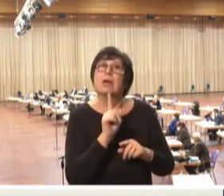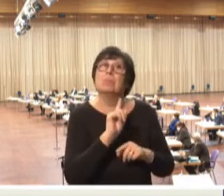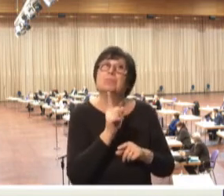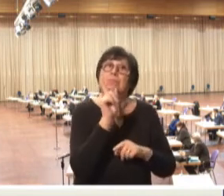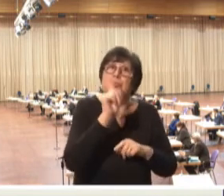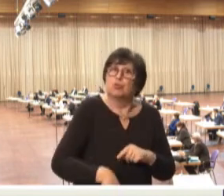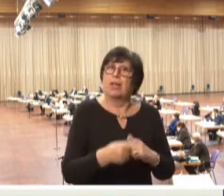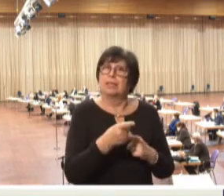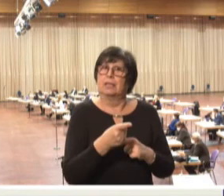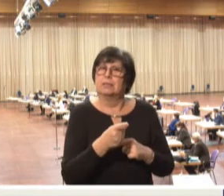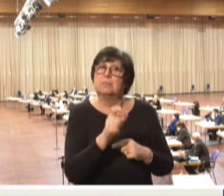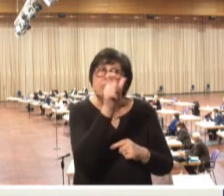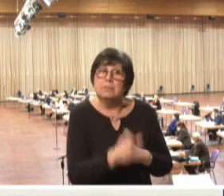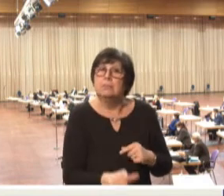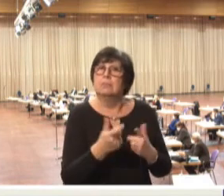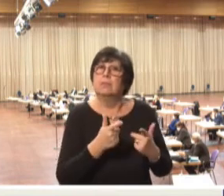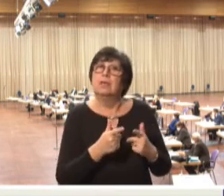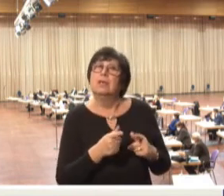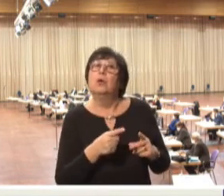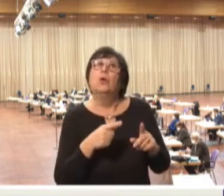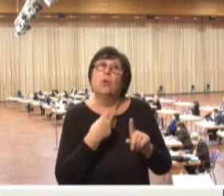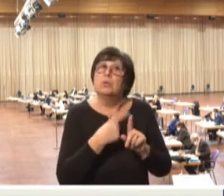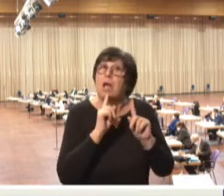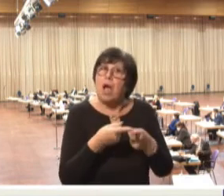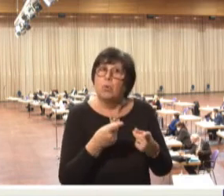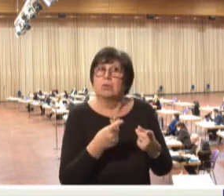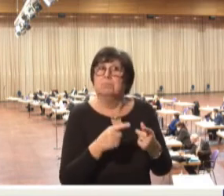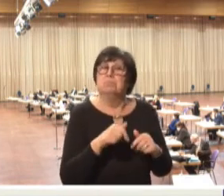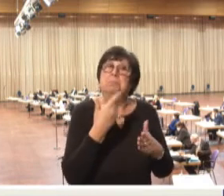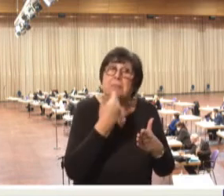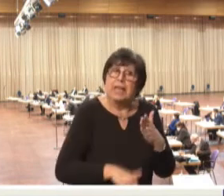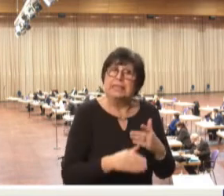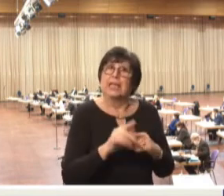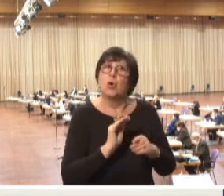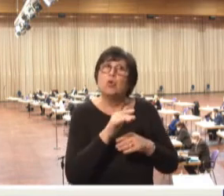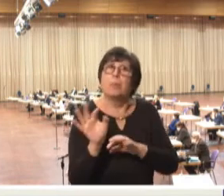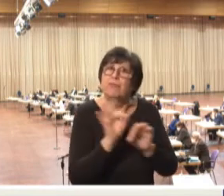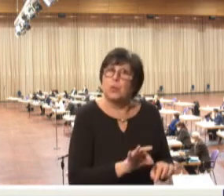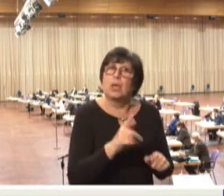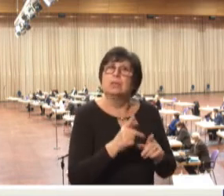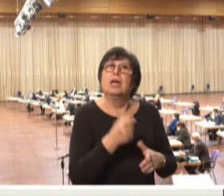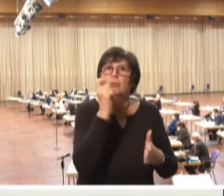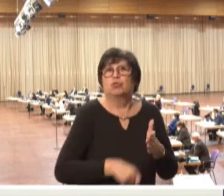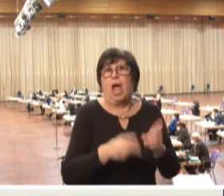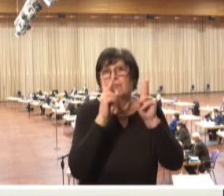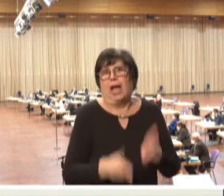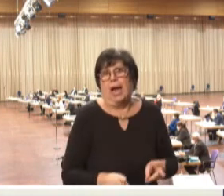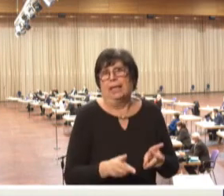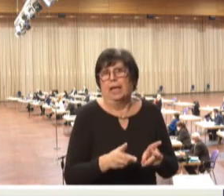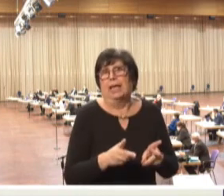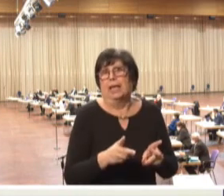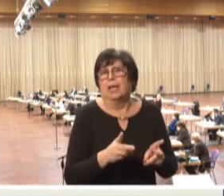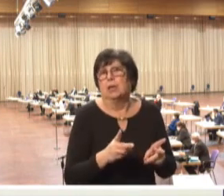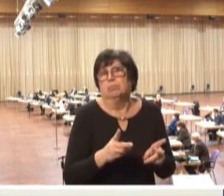sie dann Beschuldigte sind und wenn sie dann letztendlich überführt werden können, dass die auch dann entsprechend strafrechtlich dann auch belangt